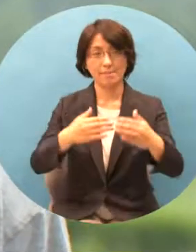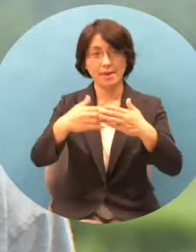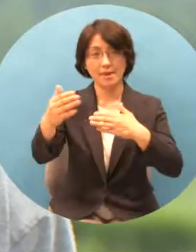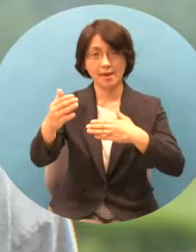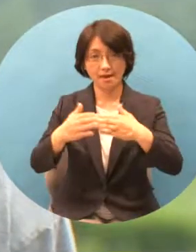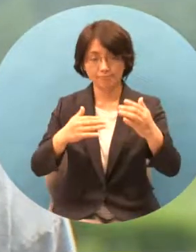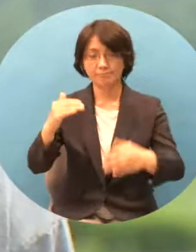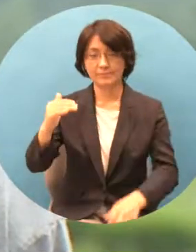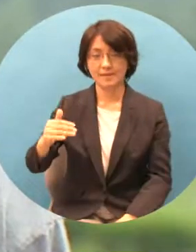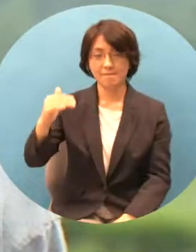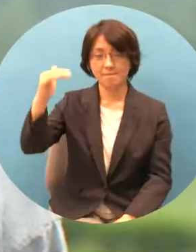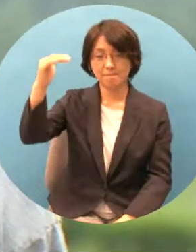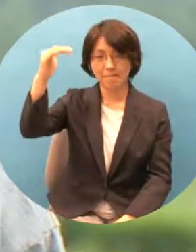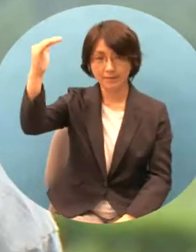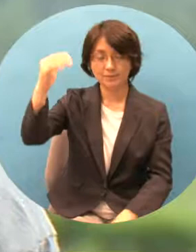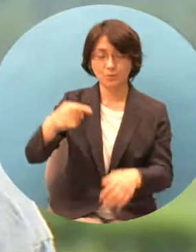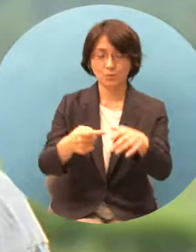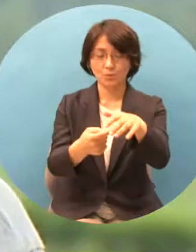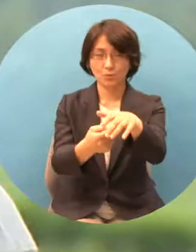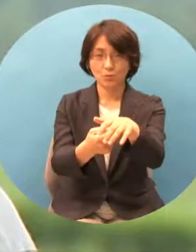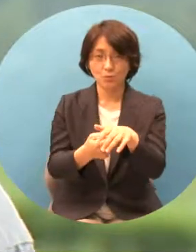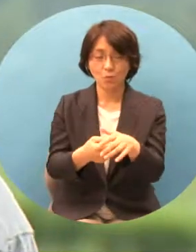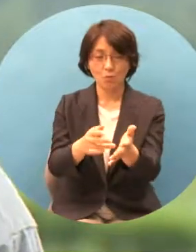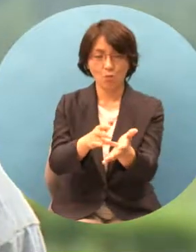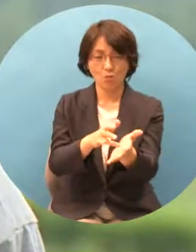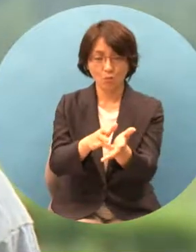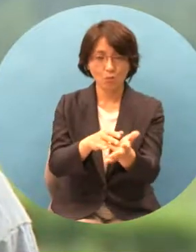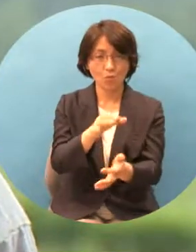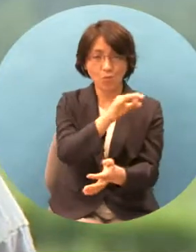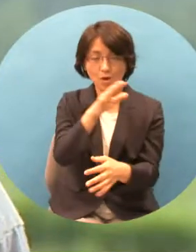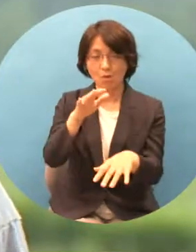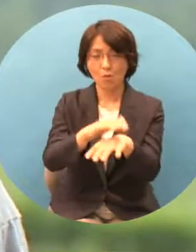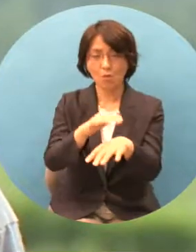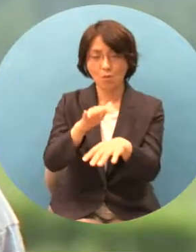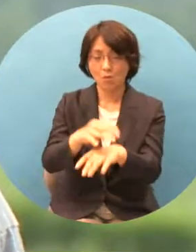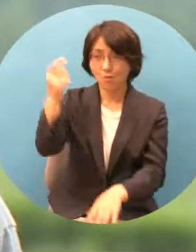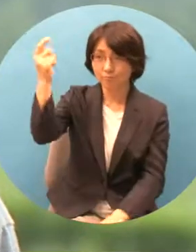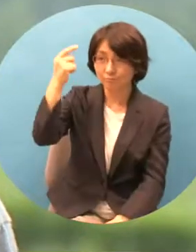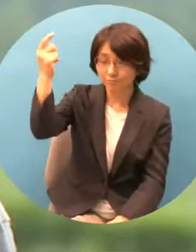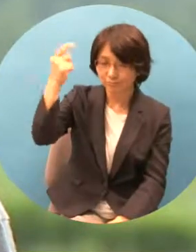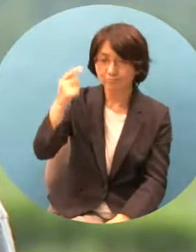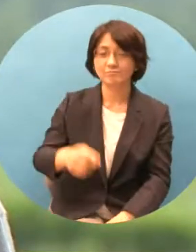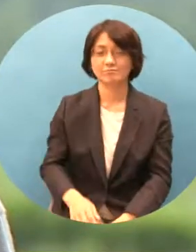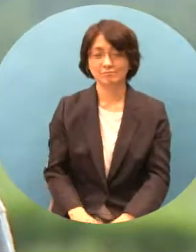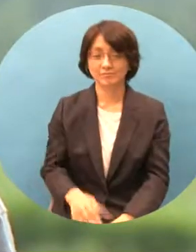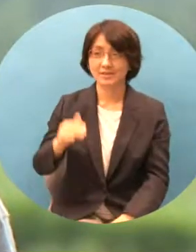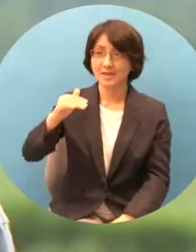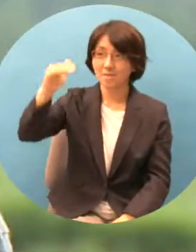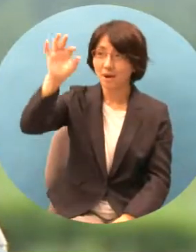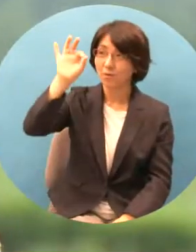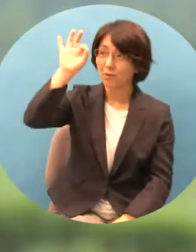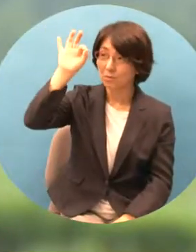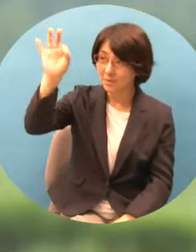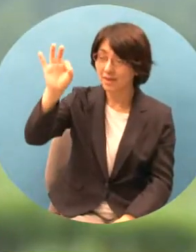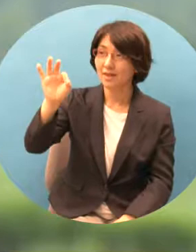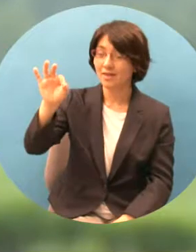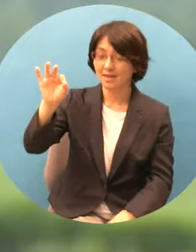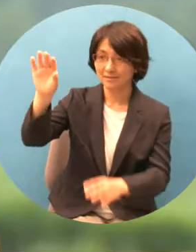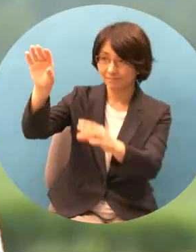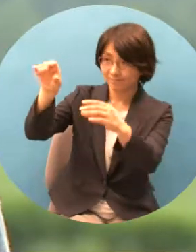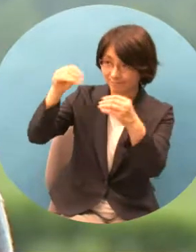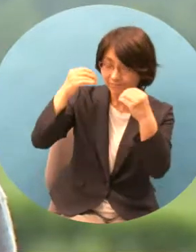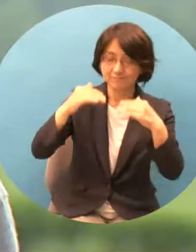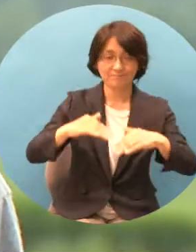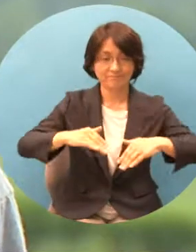輩農家は惜しみなく無農薬の技術を教えてくれますし、そういう先輩を見て我々も育っていきます